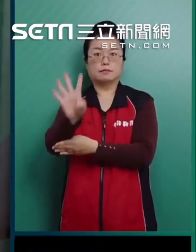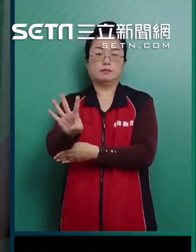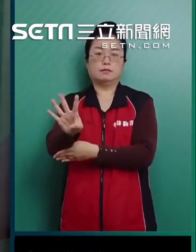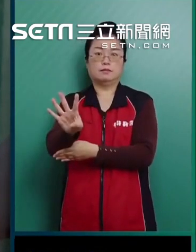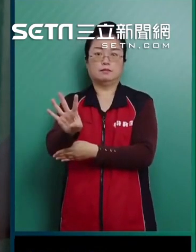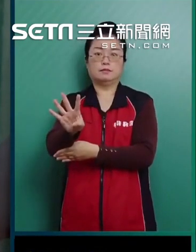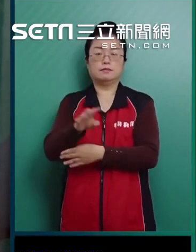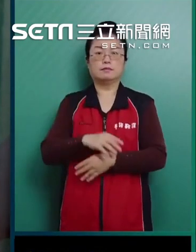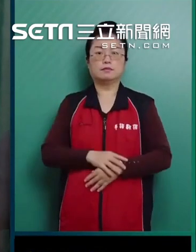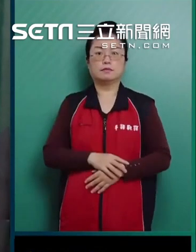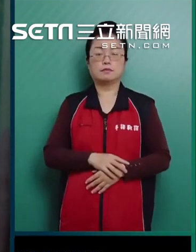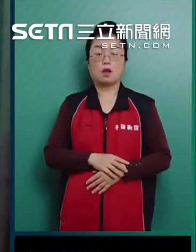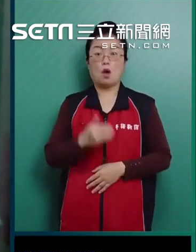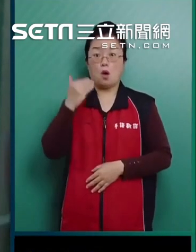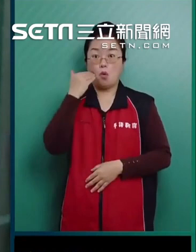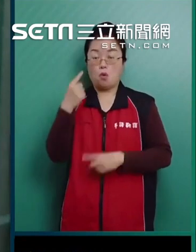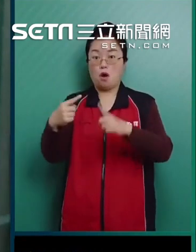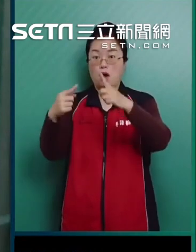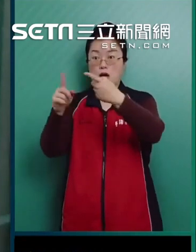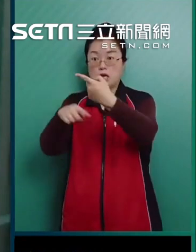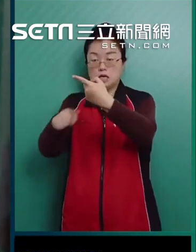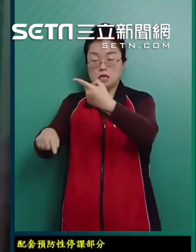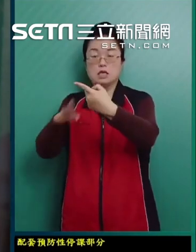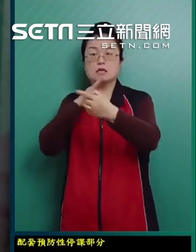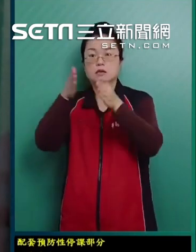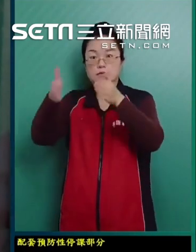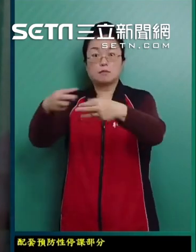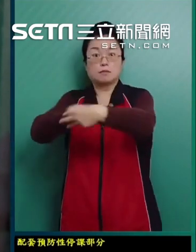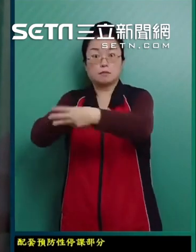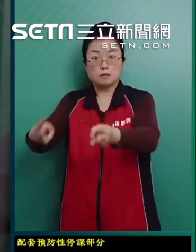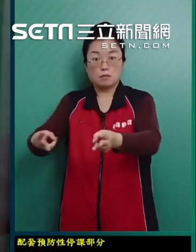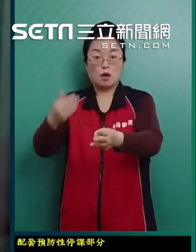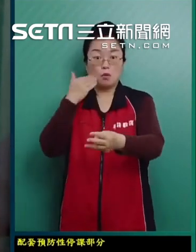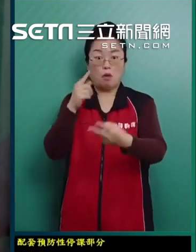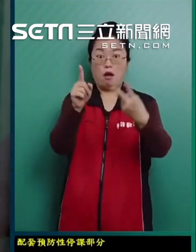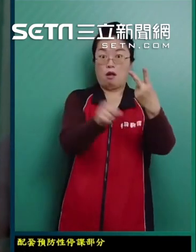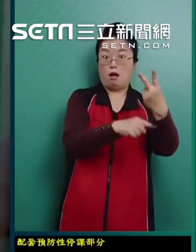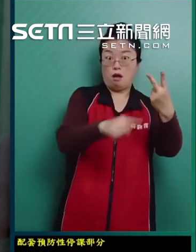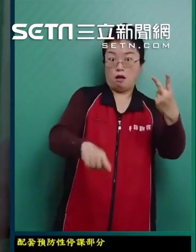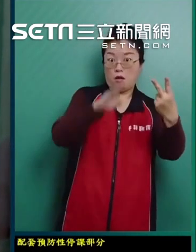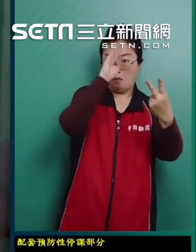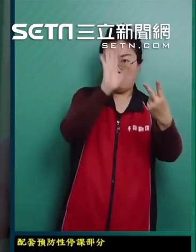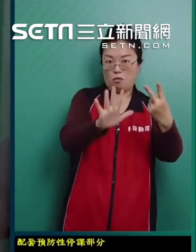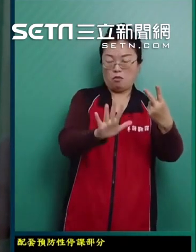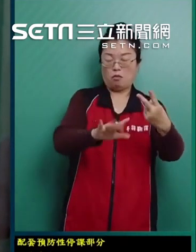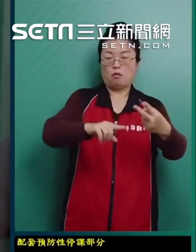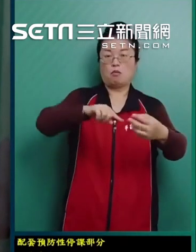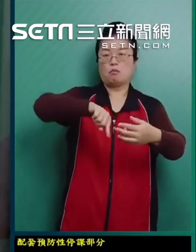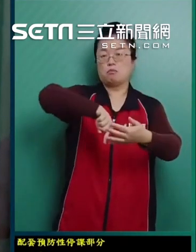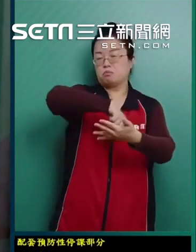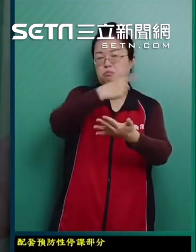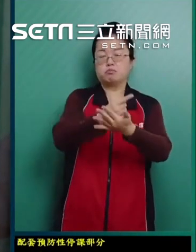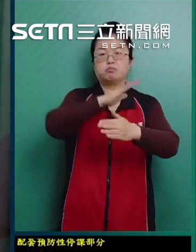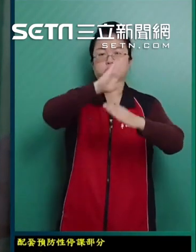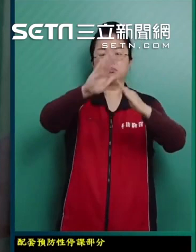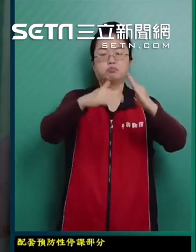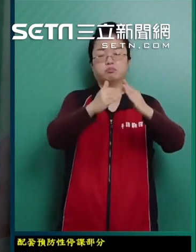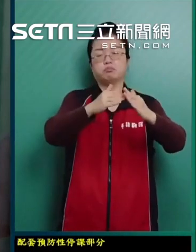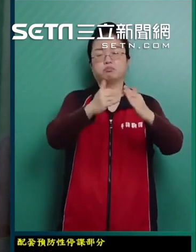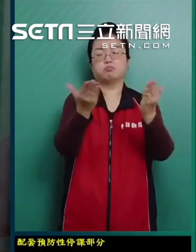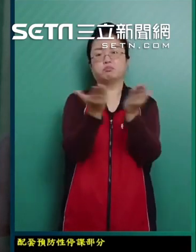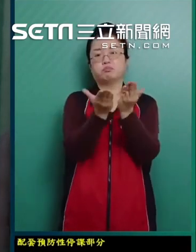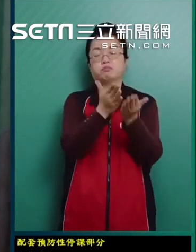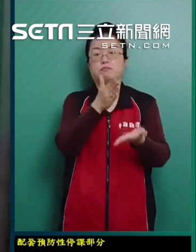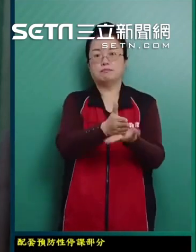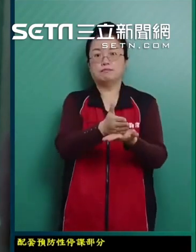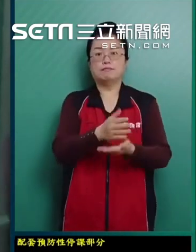会进行全校性的所谓停课。那我们台南市呢更严谨的看待 Omicron 的传染力，所以如